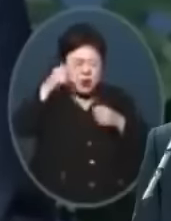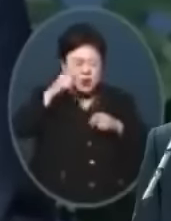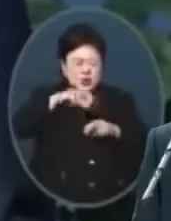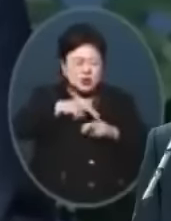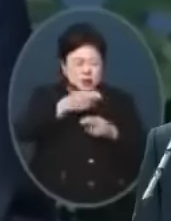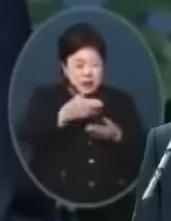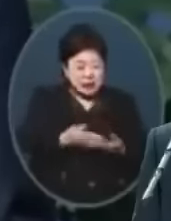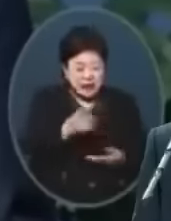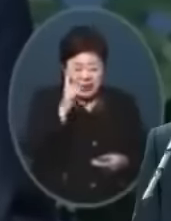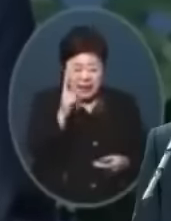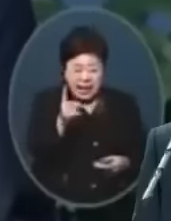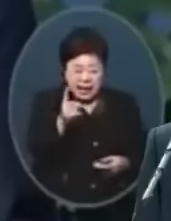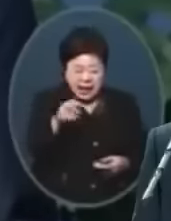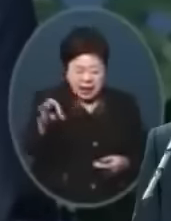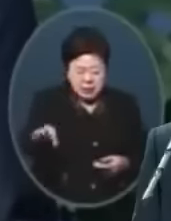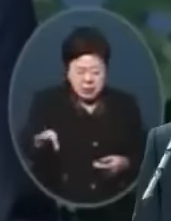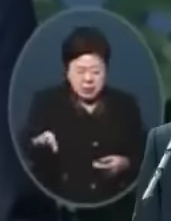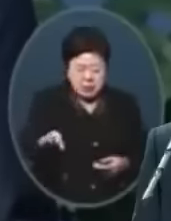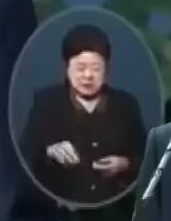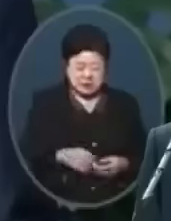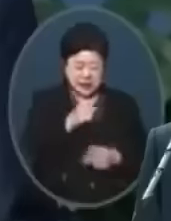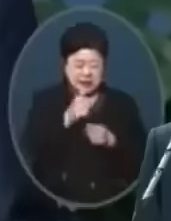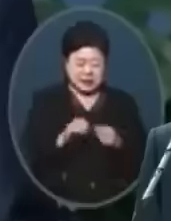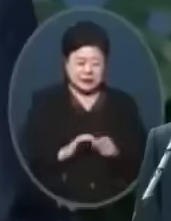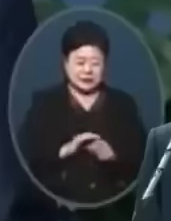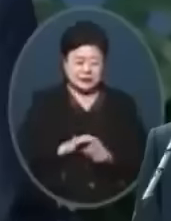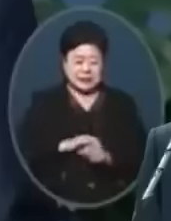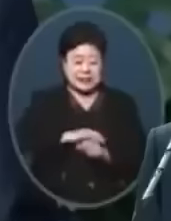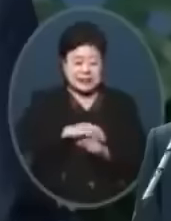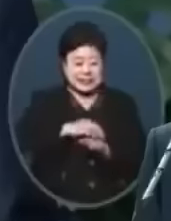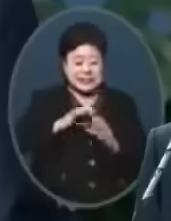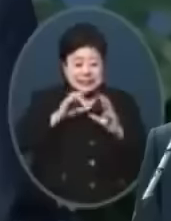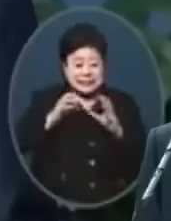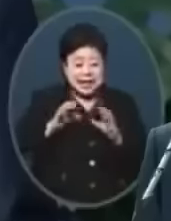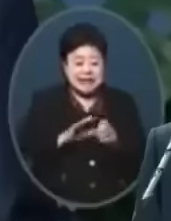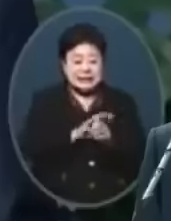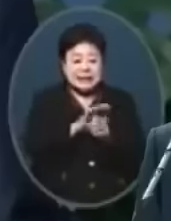것입니다. 하나님이 세상을 이처럼 사랑하사